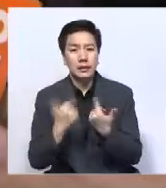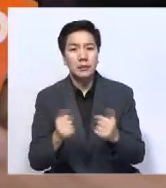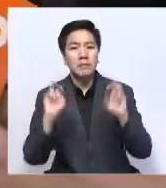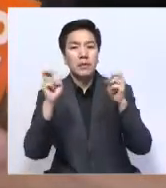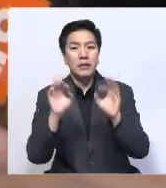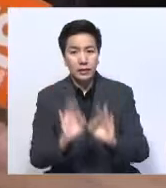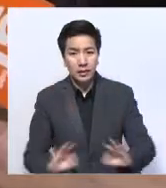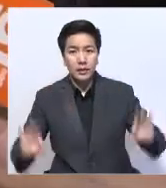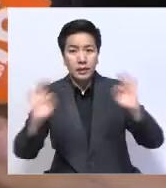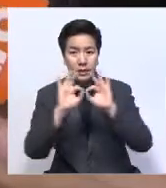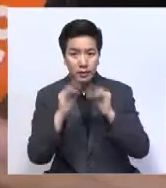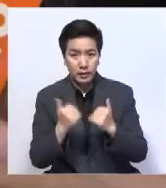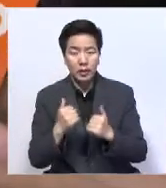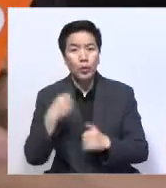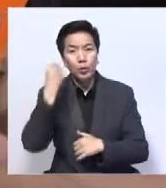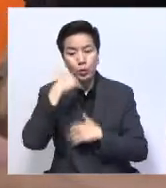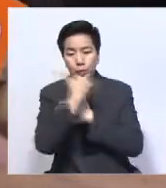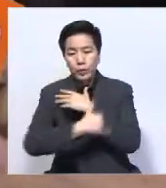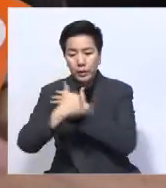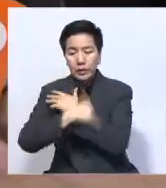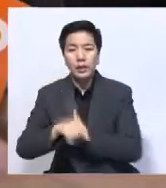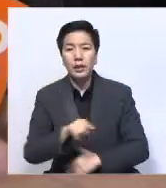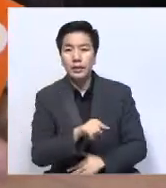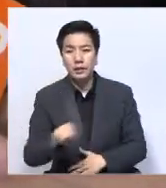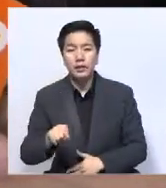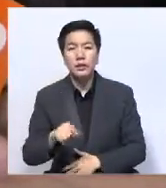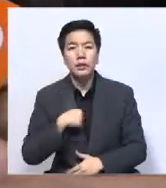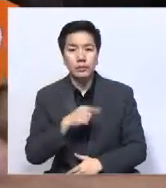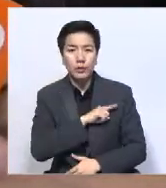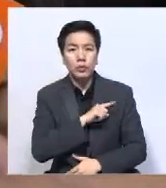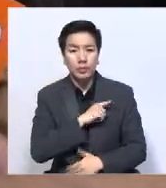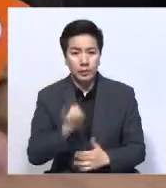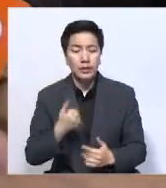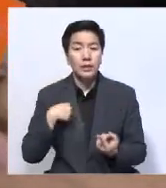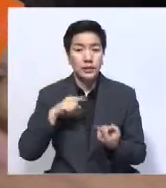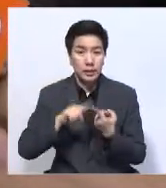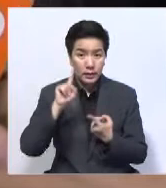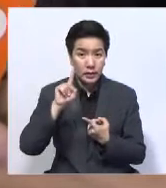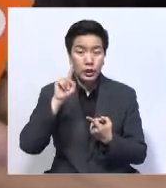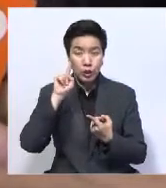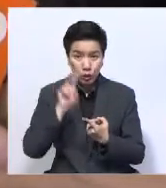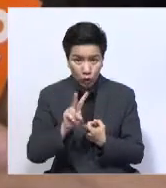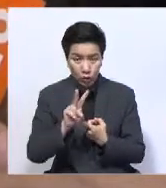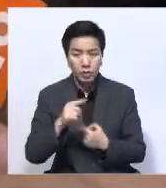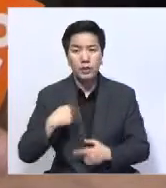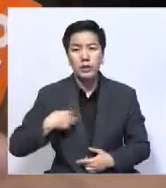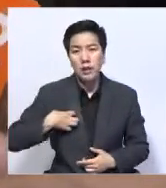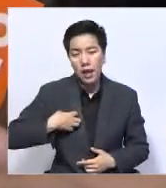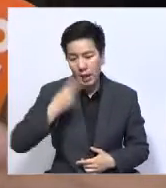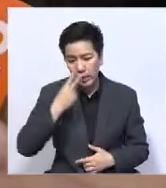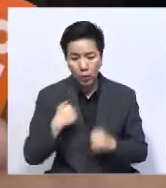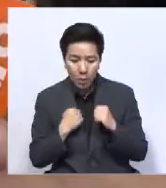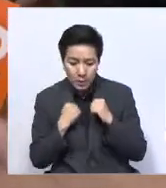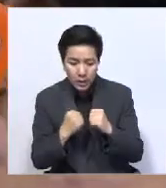ใหญ่สุดที่ทุกประเทศเป็นกังวลอยู่อันที่สองก็คือก็อยากจะเห็นความพยาย